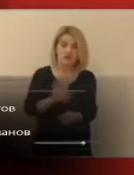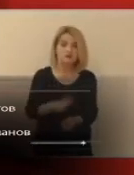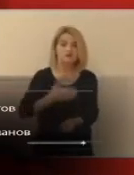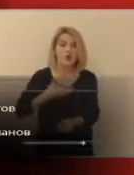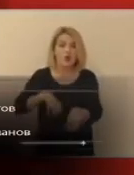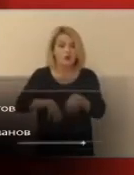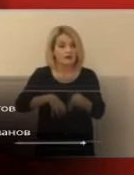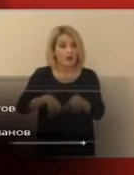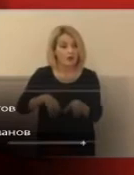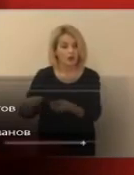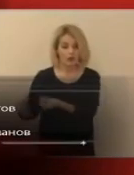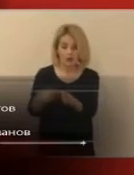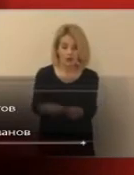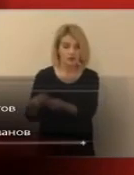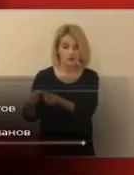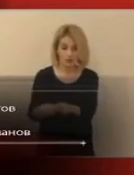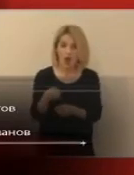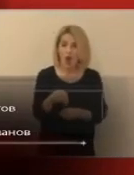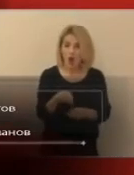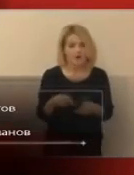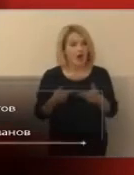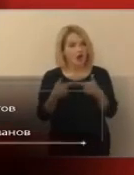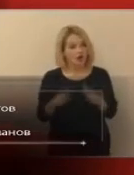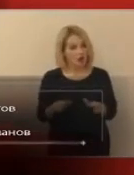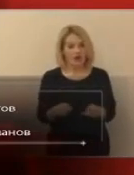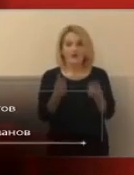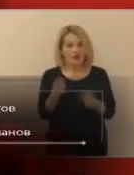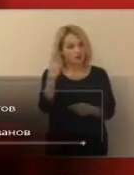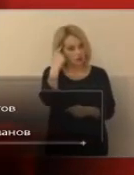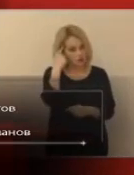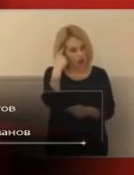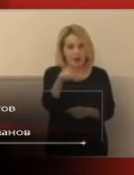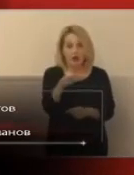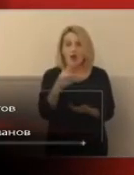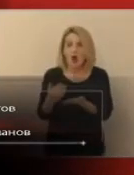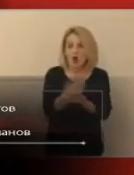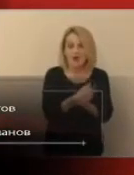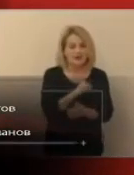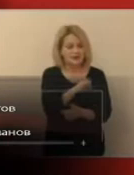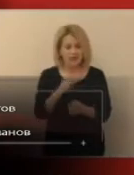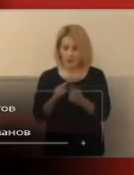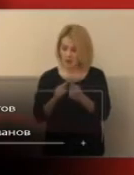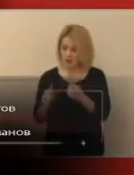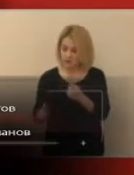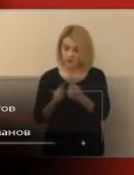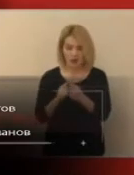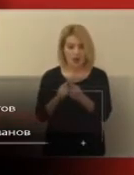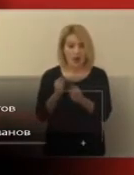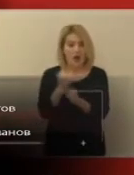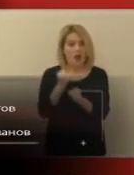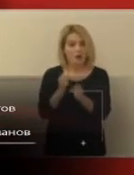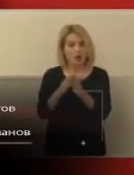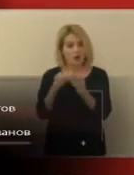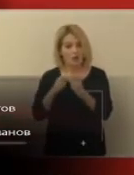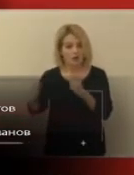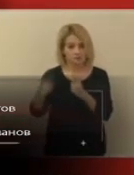своите вработени. Ова е дозвола која што е многу важно да се знае дека може да се користи само за движење од домот до работното